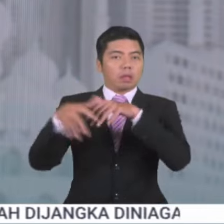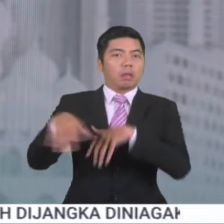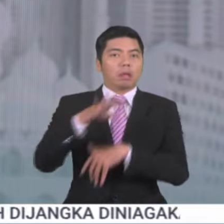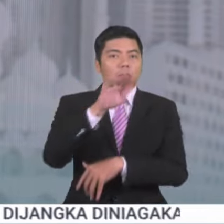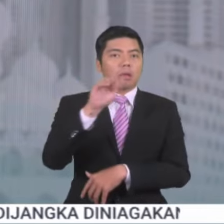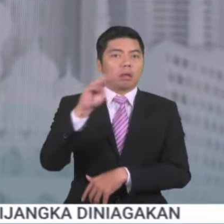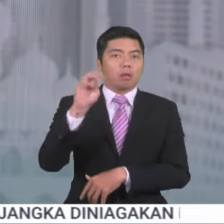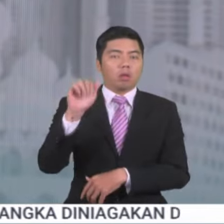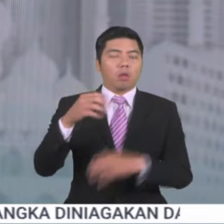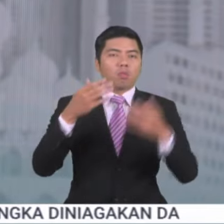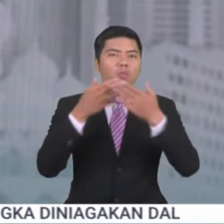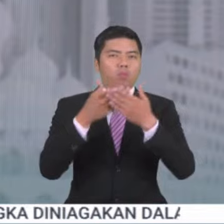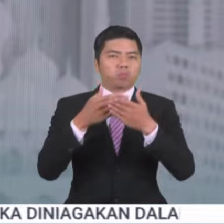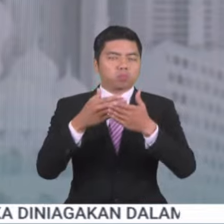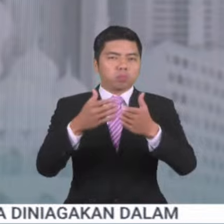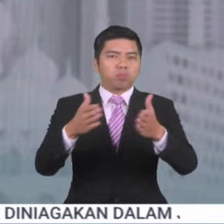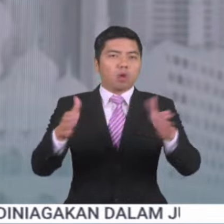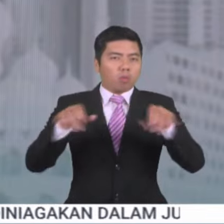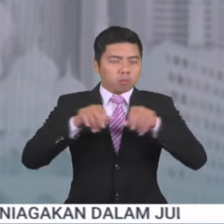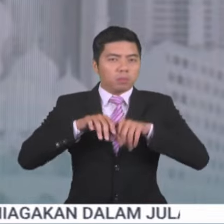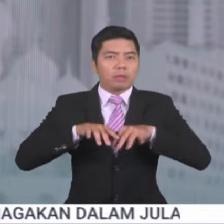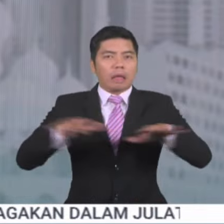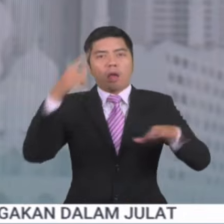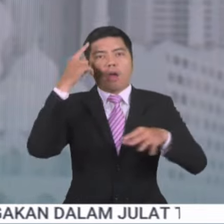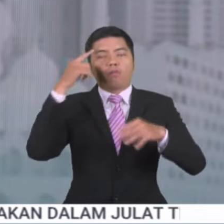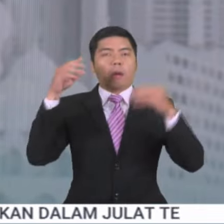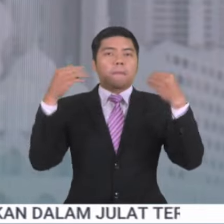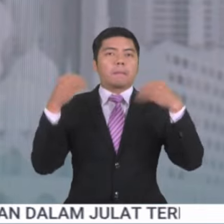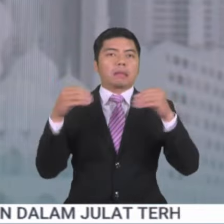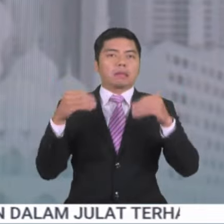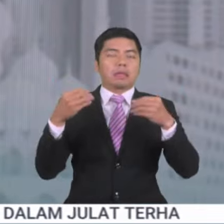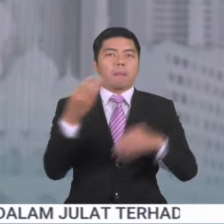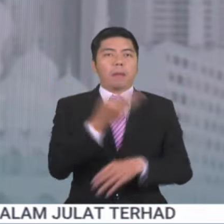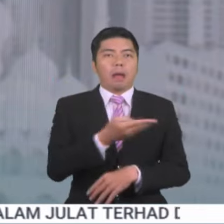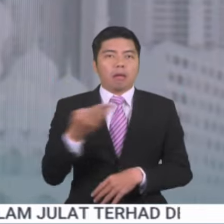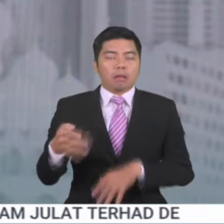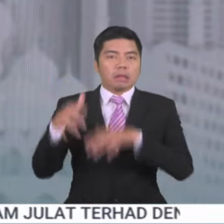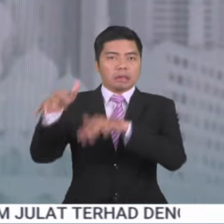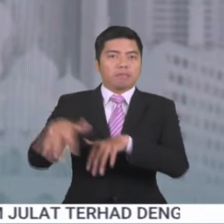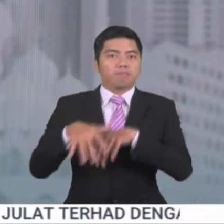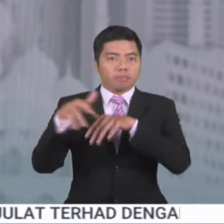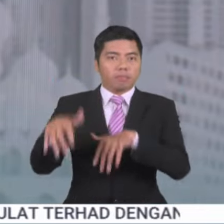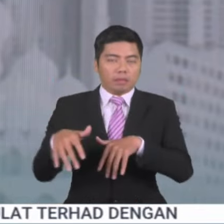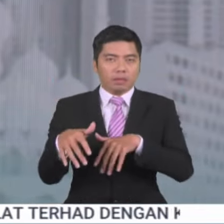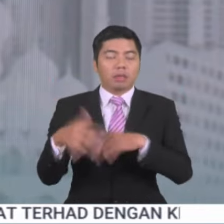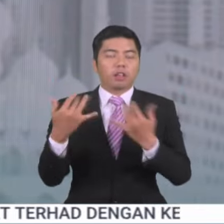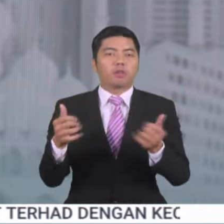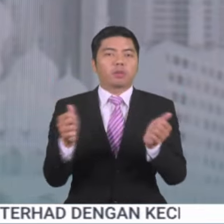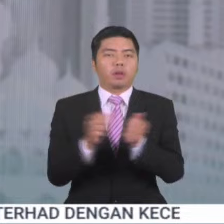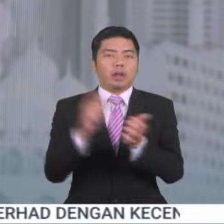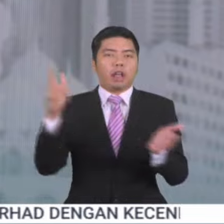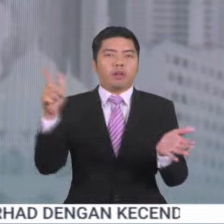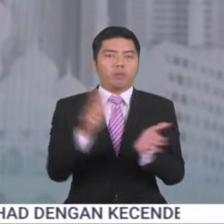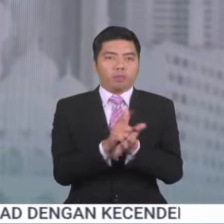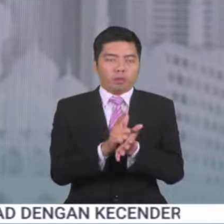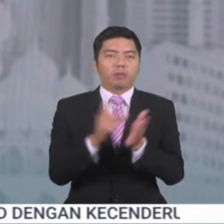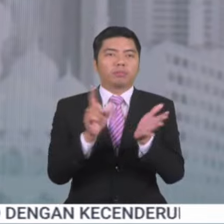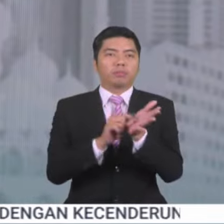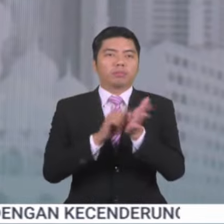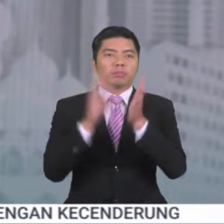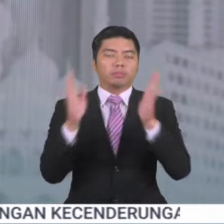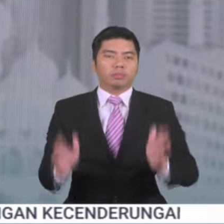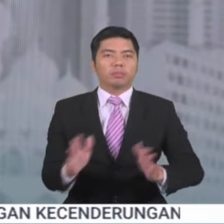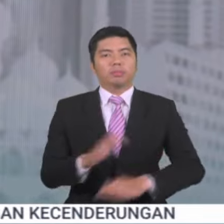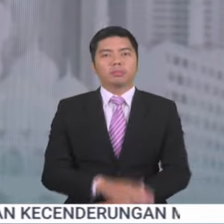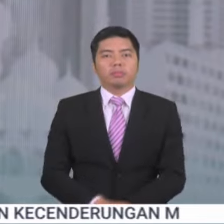Farma berjaya membuka skop lebih luas dalam memasarkan produk pertanian dan ternakan. Perinciannya bersama Nurul Ashikin Abdul